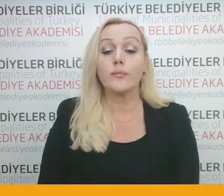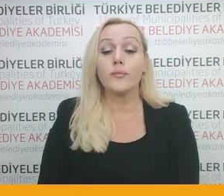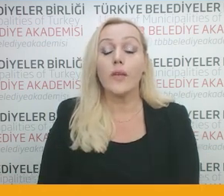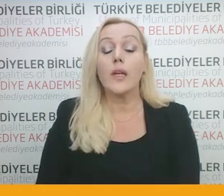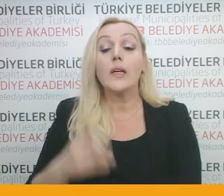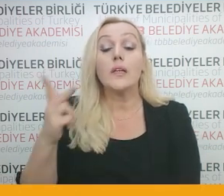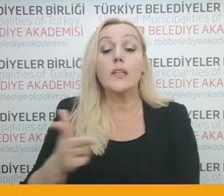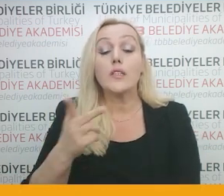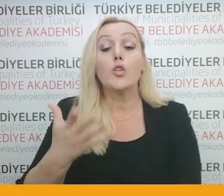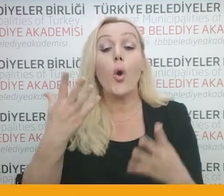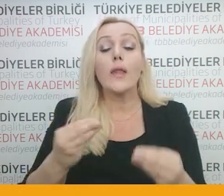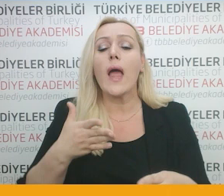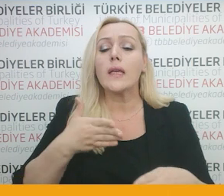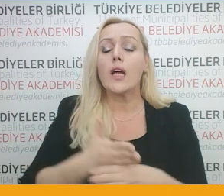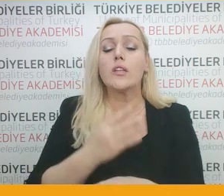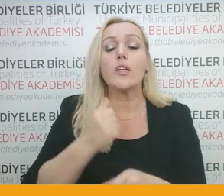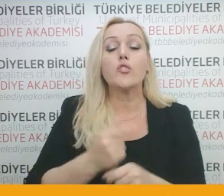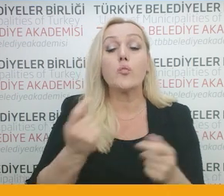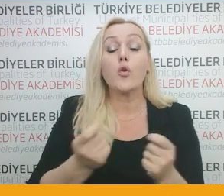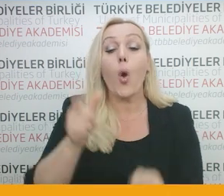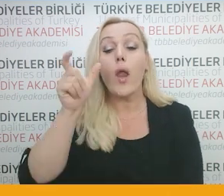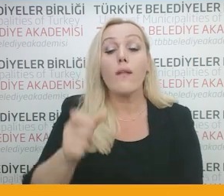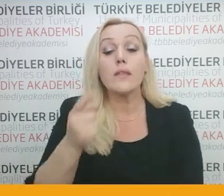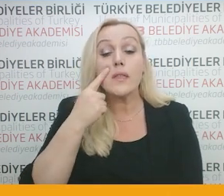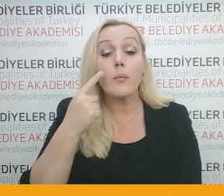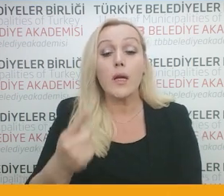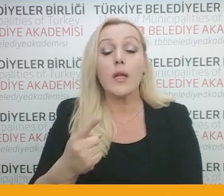Hızlı bir şekilde gerçekleştirme görevlisine de bakalım arkadaşlar.